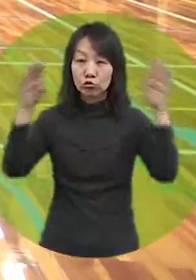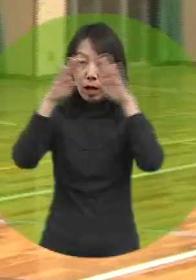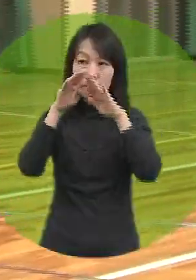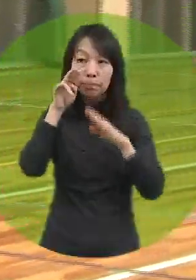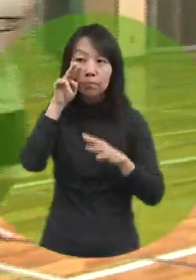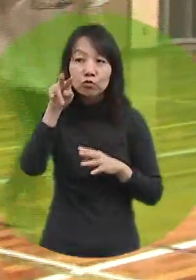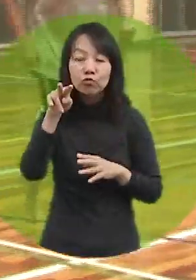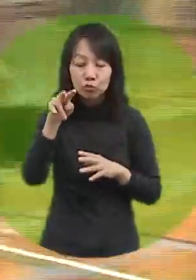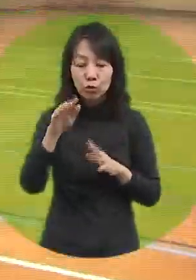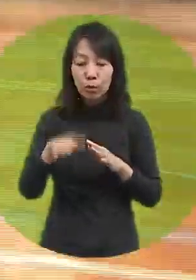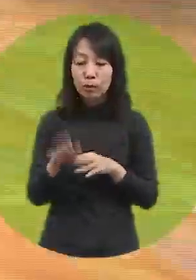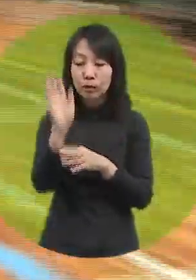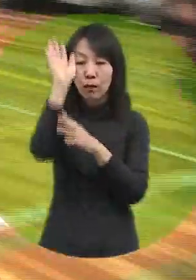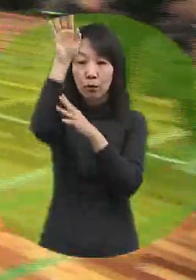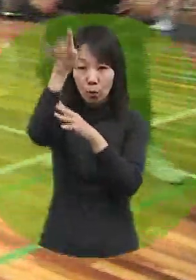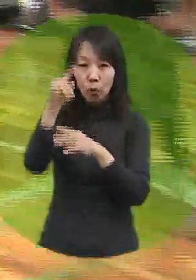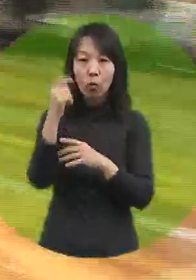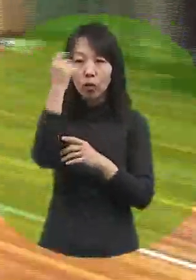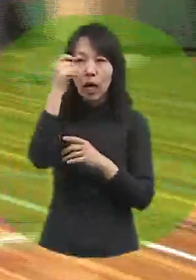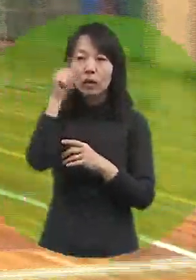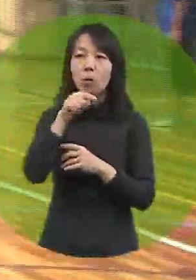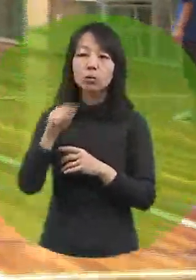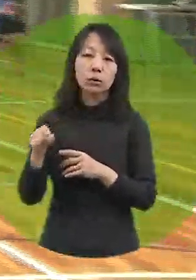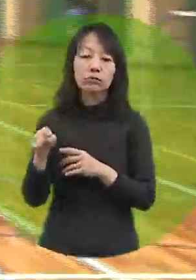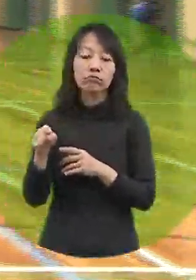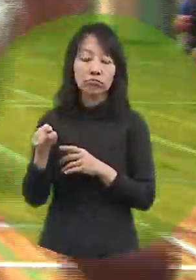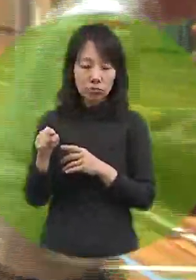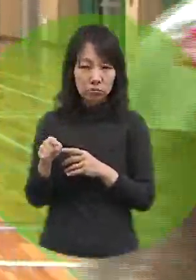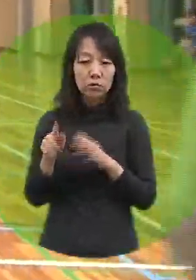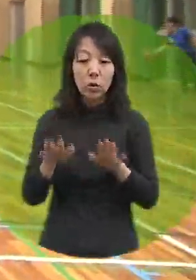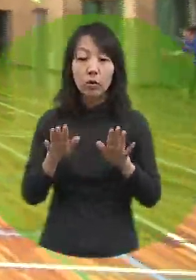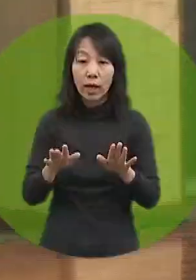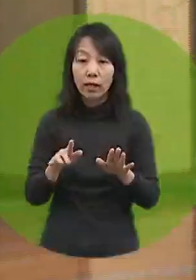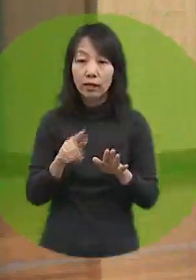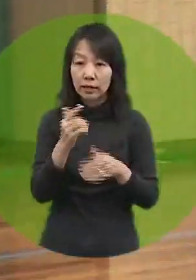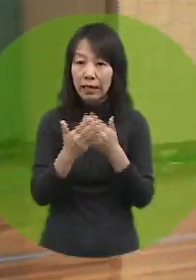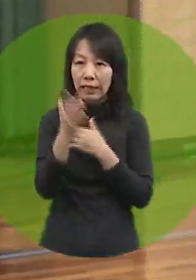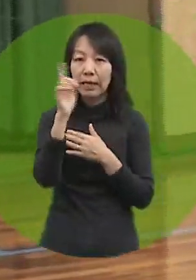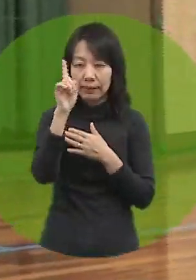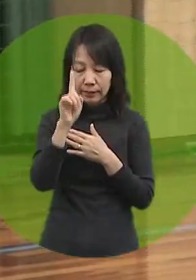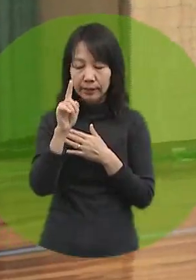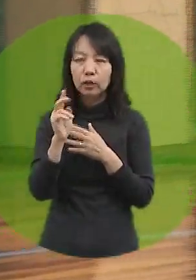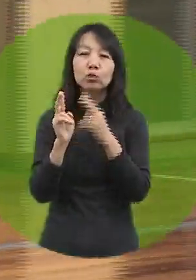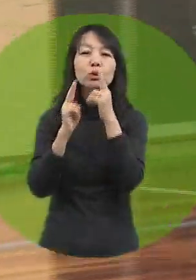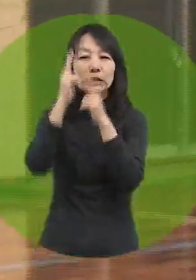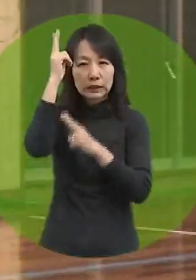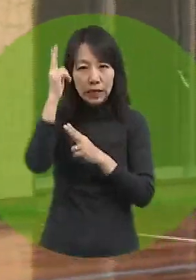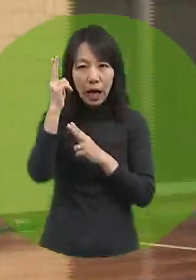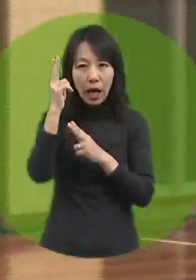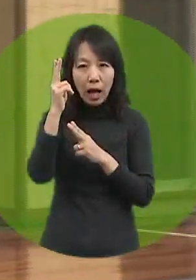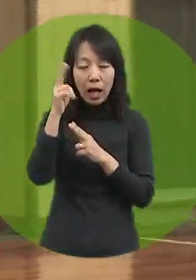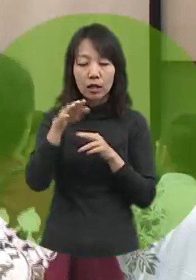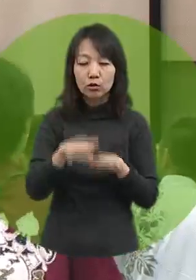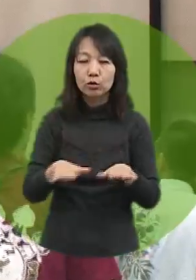スケをしている外国人の姿が。今回こちらで行われているのはウチナージュニアスタディ事業です。